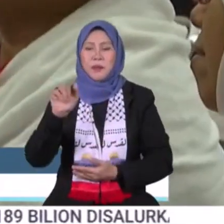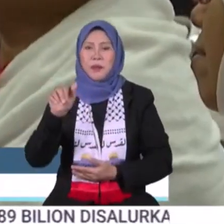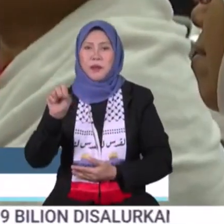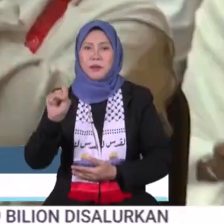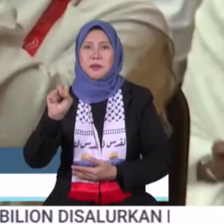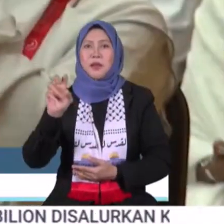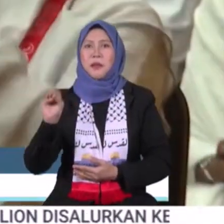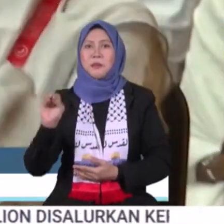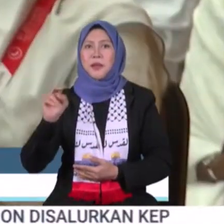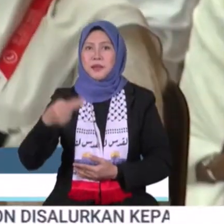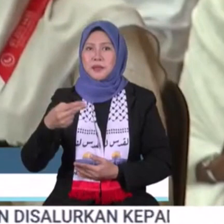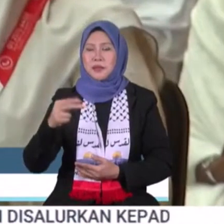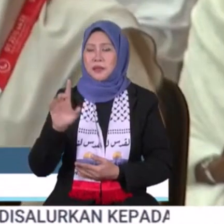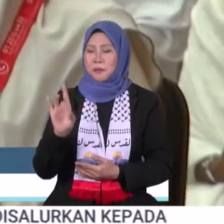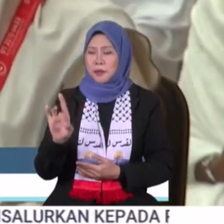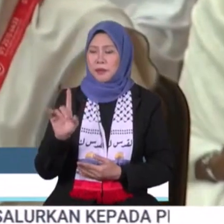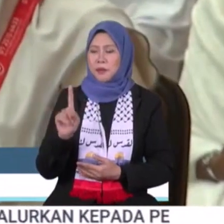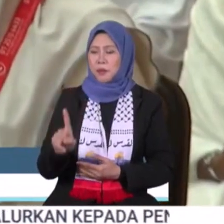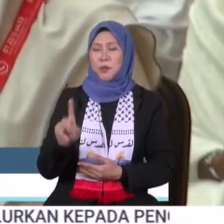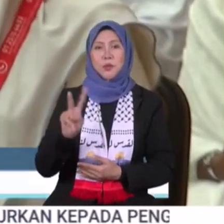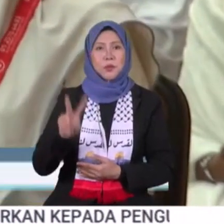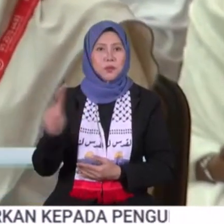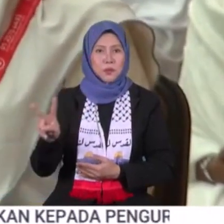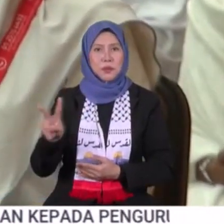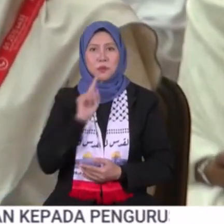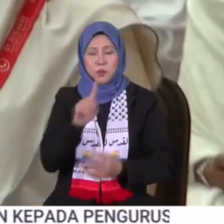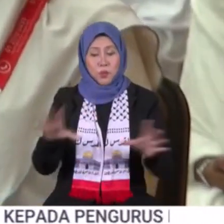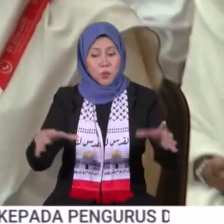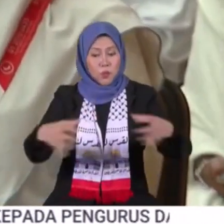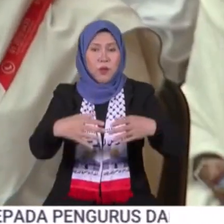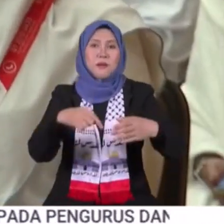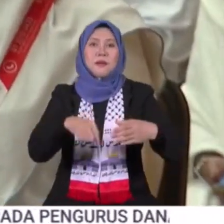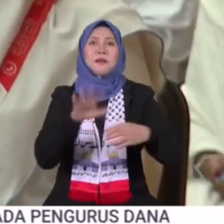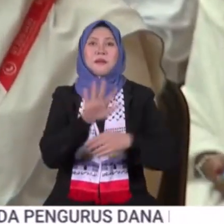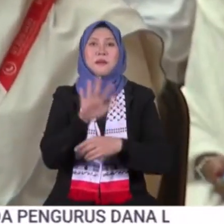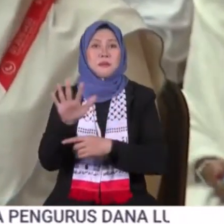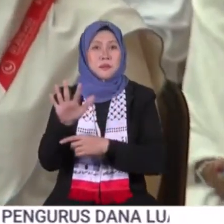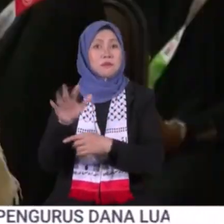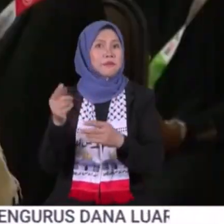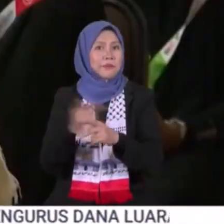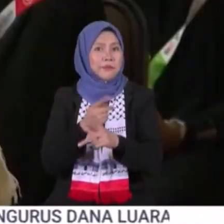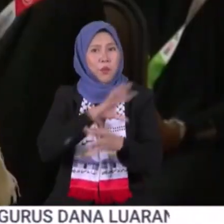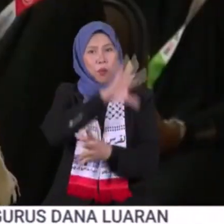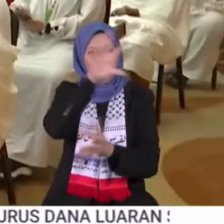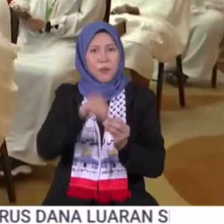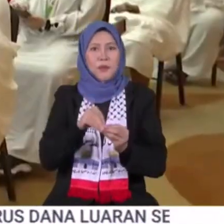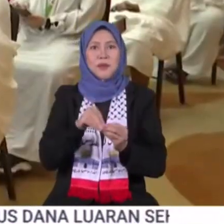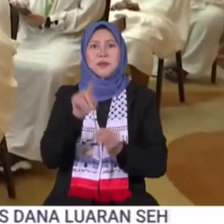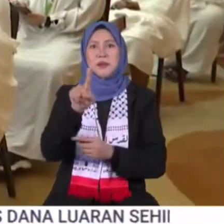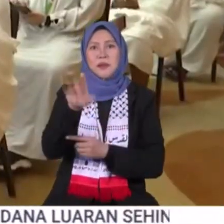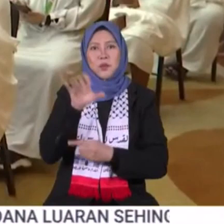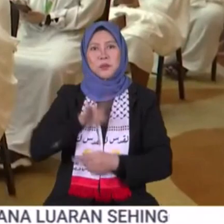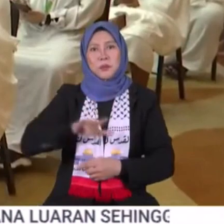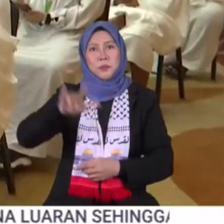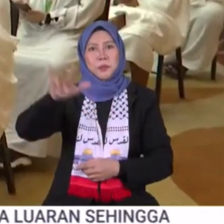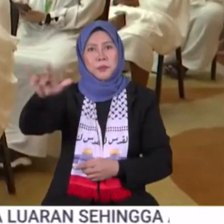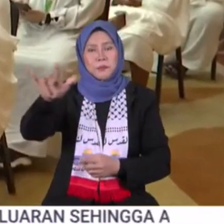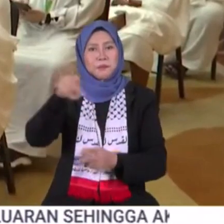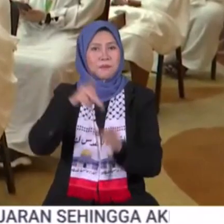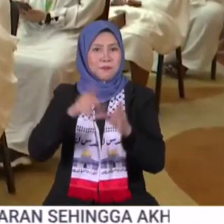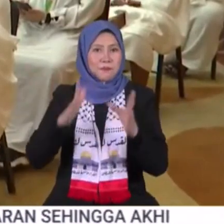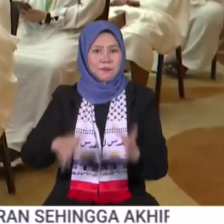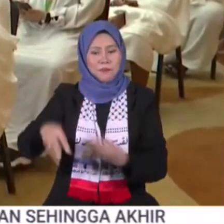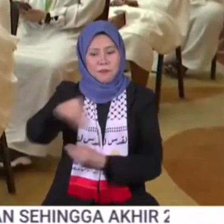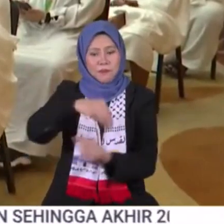Airlines MH8122. Mereka merupakan kumpulan penerbangan ke-55 daripada keseluruhan 100 penerbangan membawa jemaah